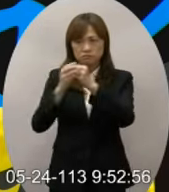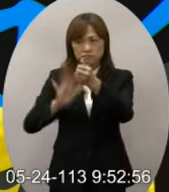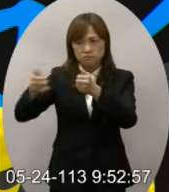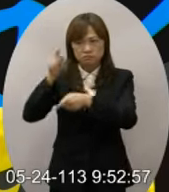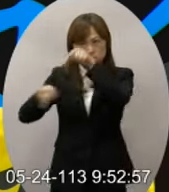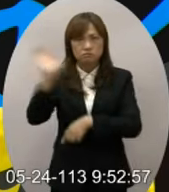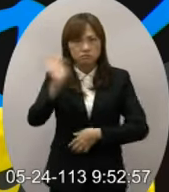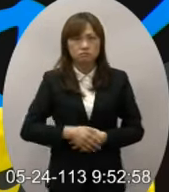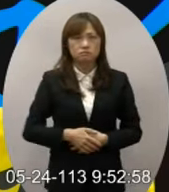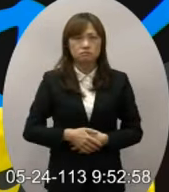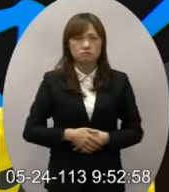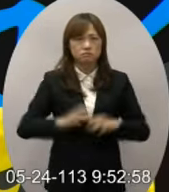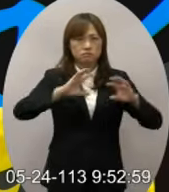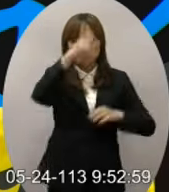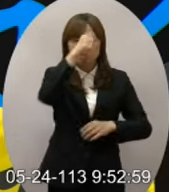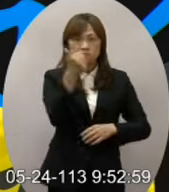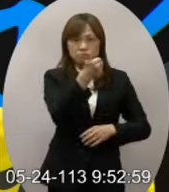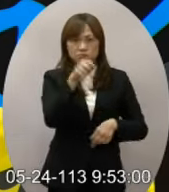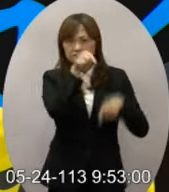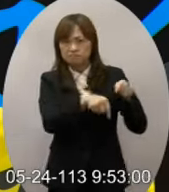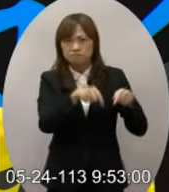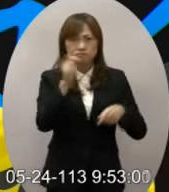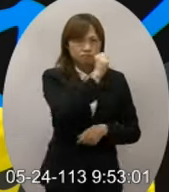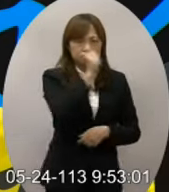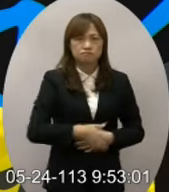你们不要再欺负黄国昌，这是一个